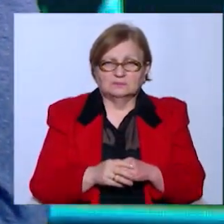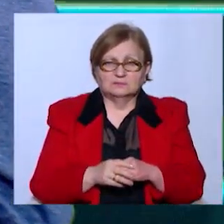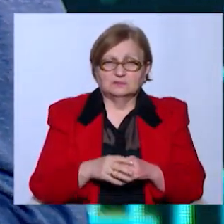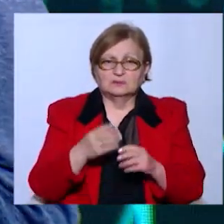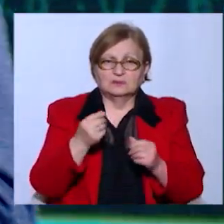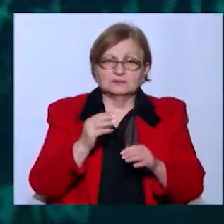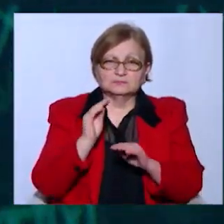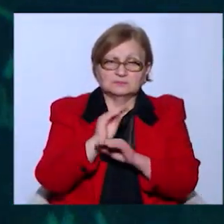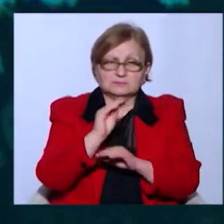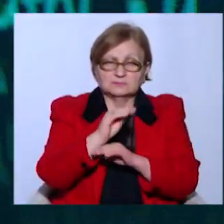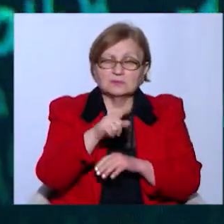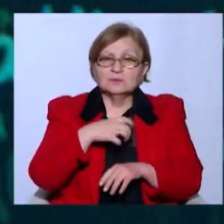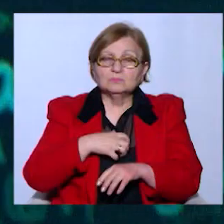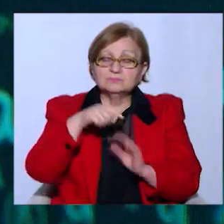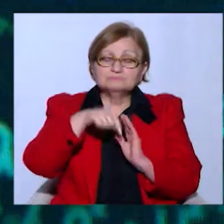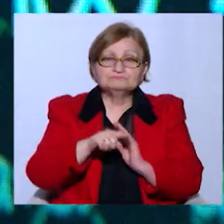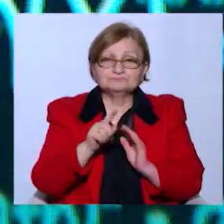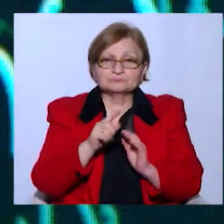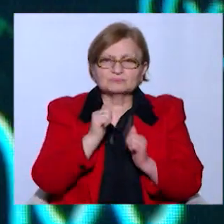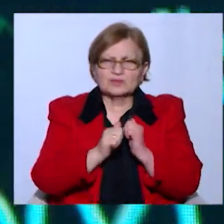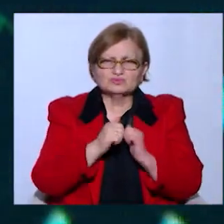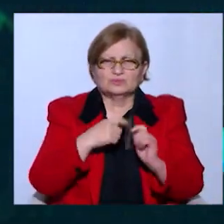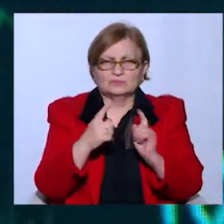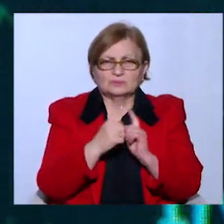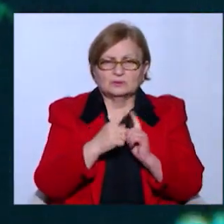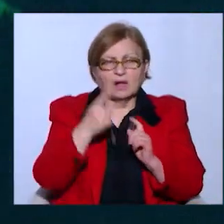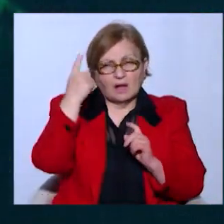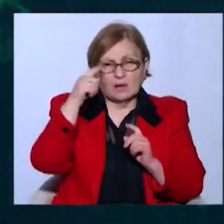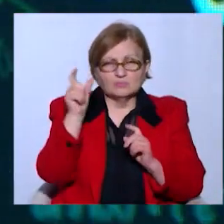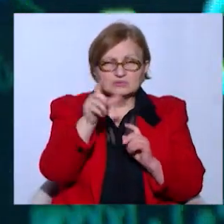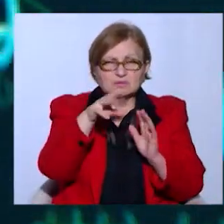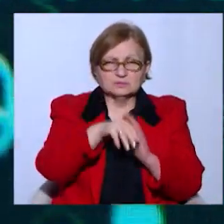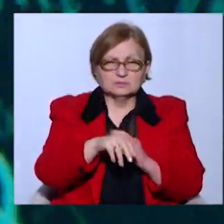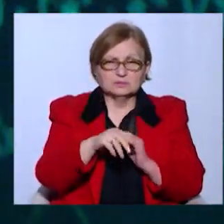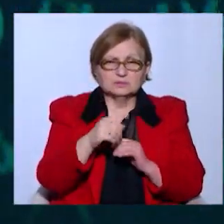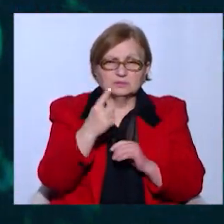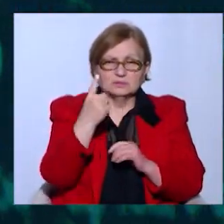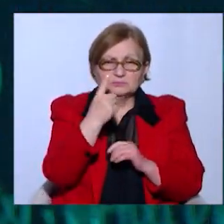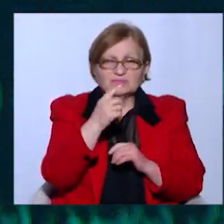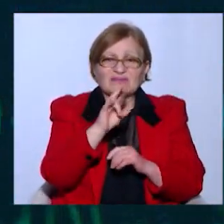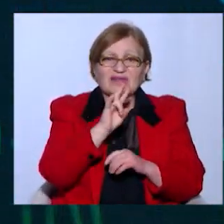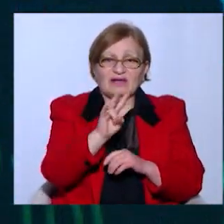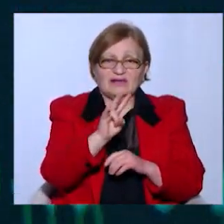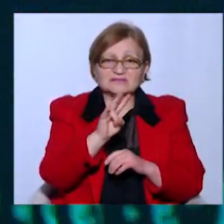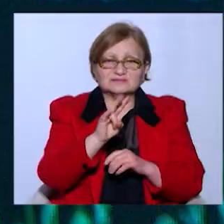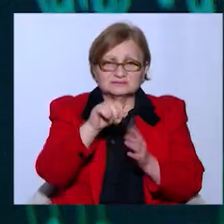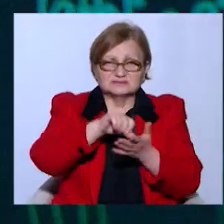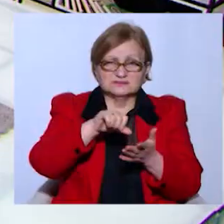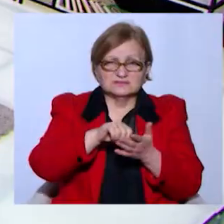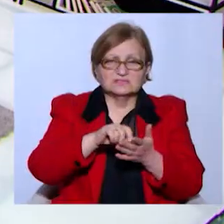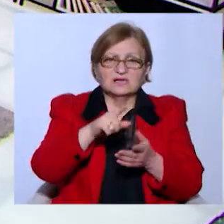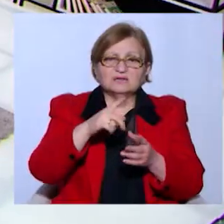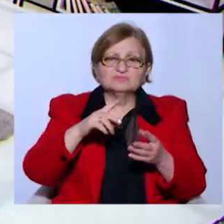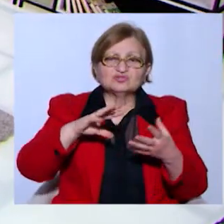არითმეტიკული პროგრესიისათვის მნიშვნელოვანია და ხშირად გვხვდება ამოცანებში პირველი n წევრის ჯამის